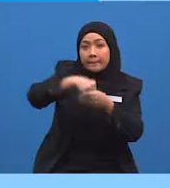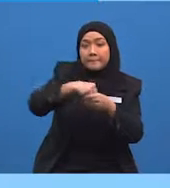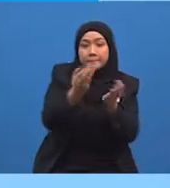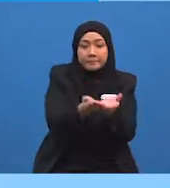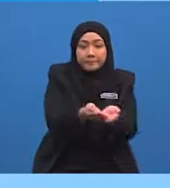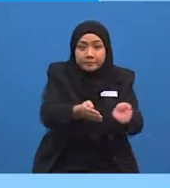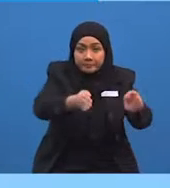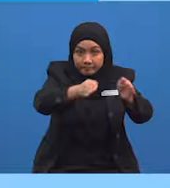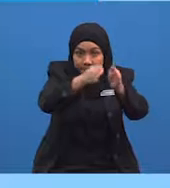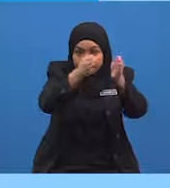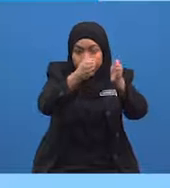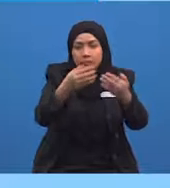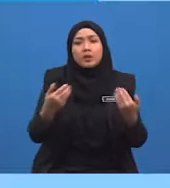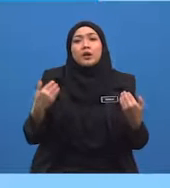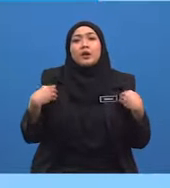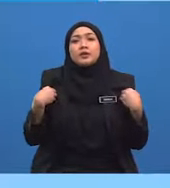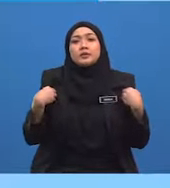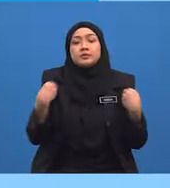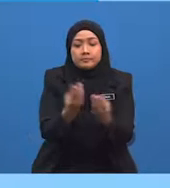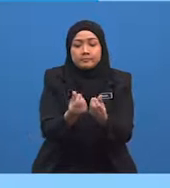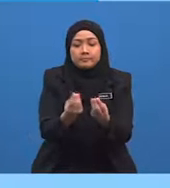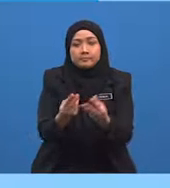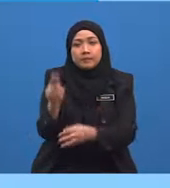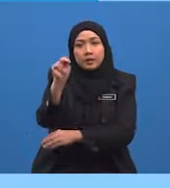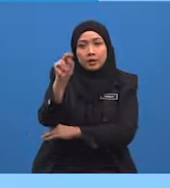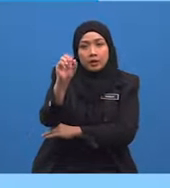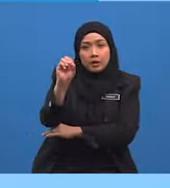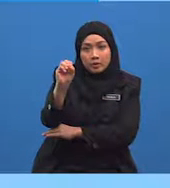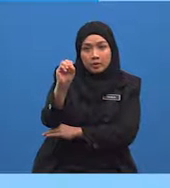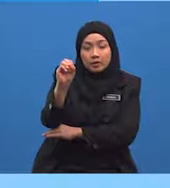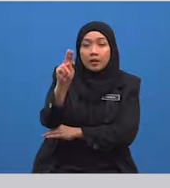yang mengandungi larutan natrium hidroksida.